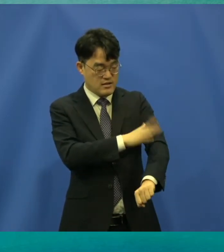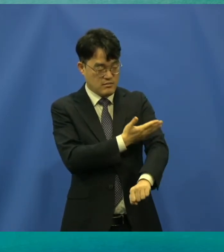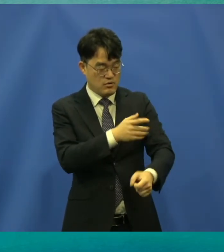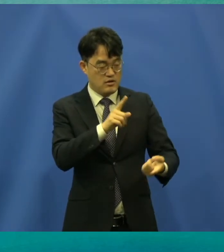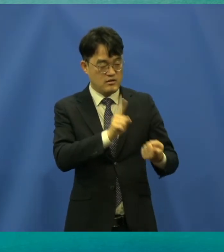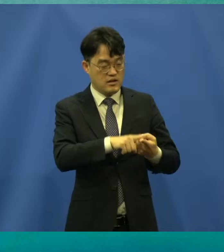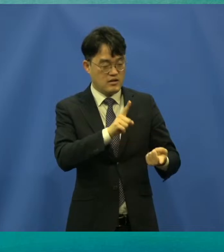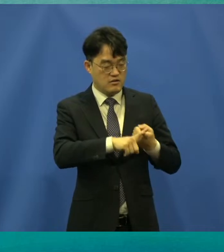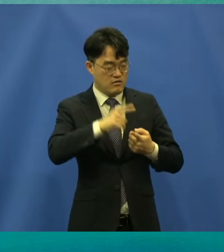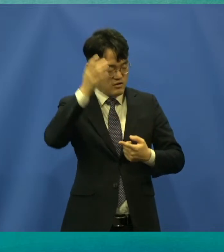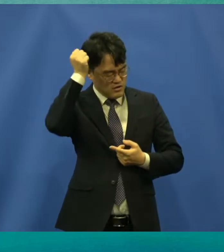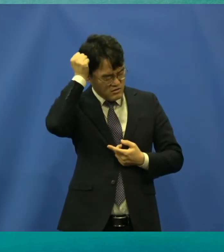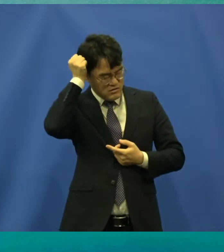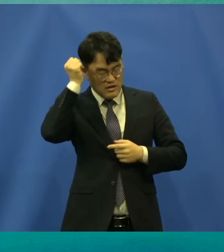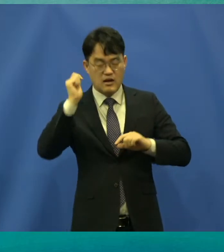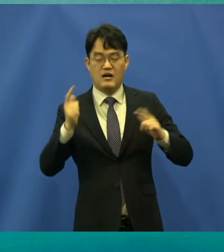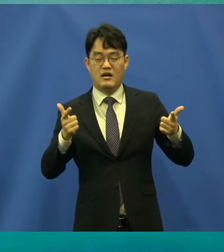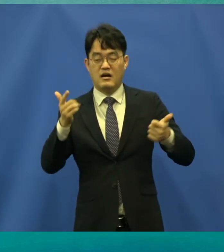기록부가 없습니다.